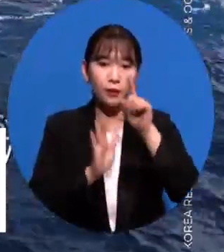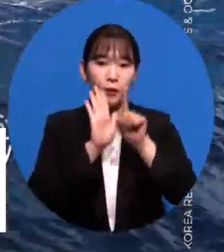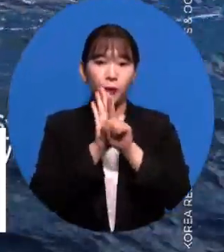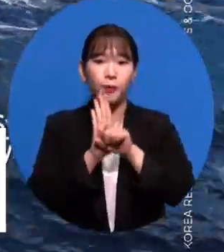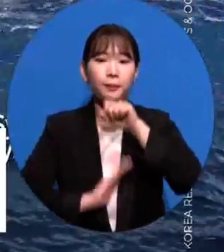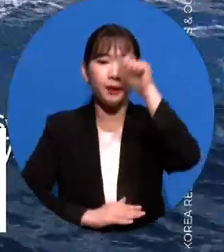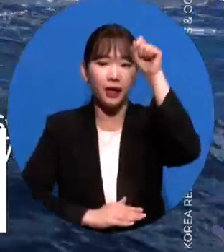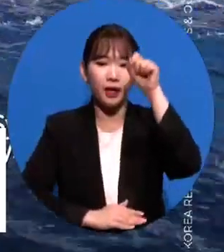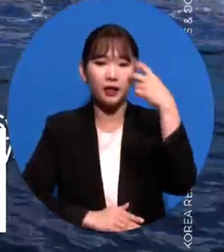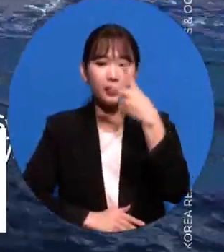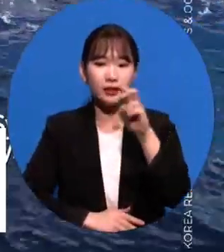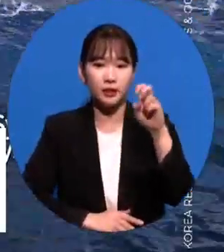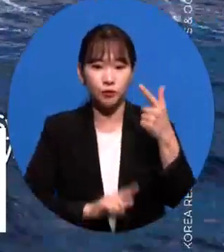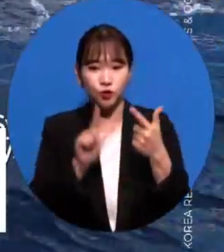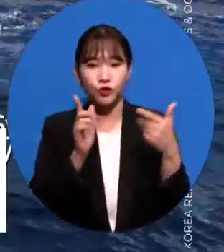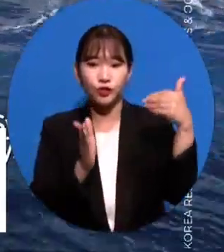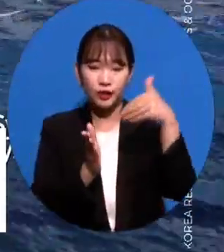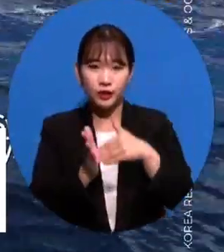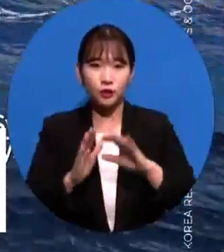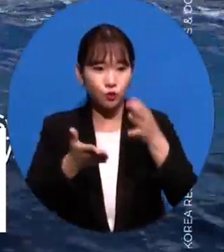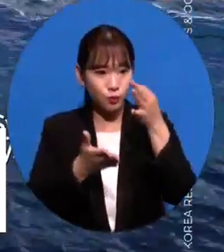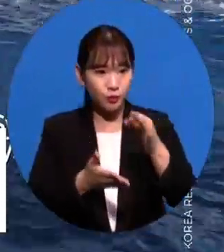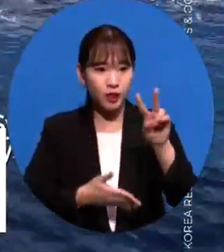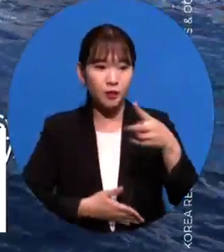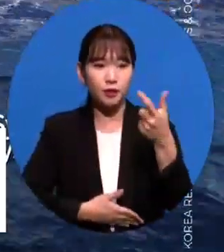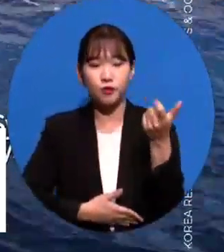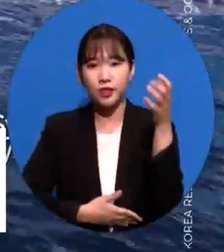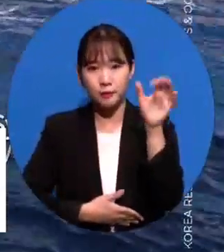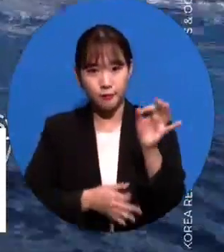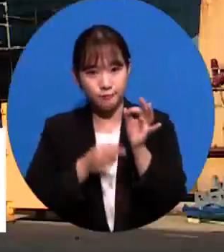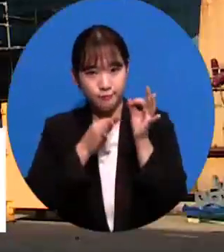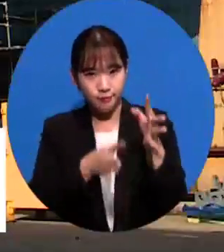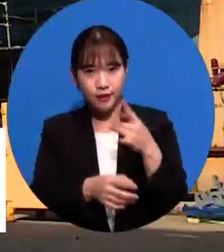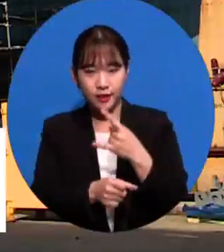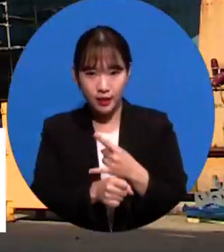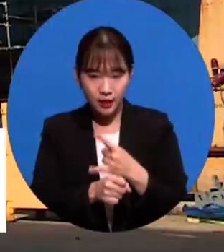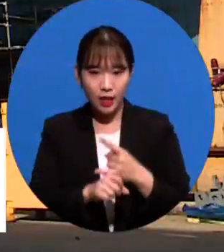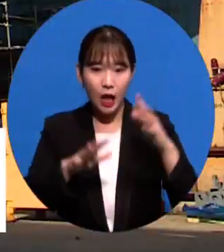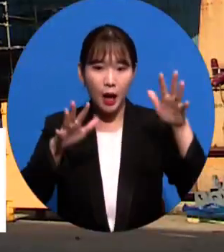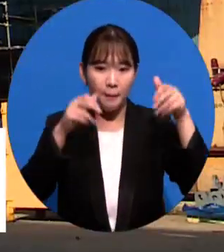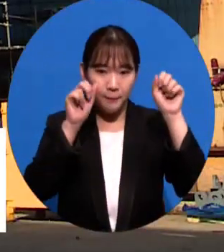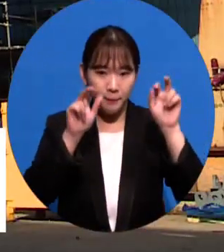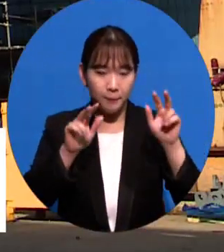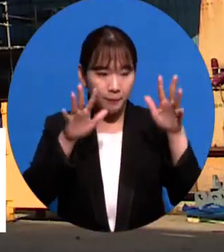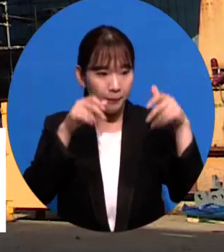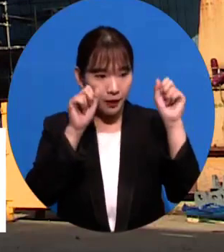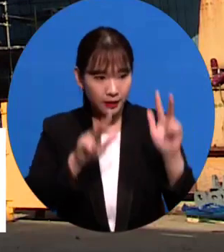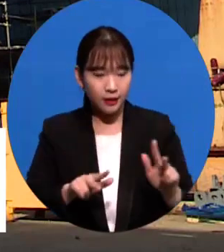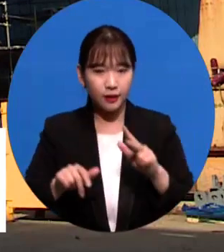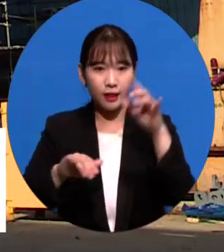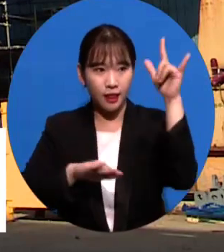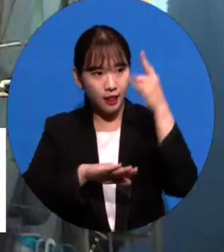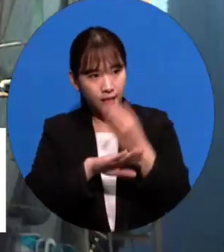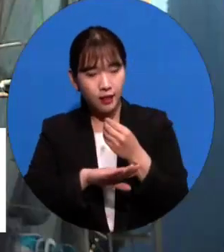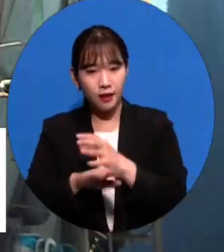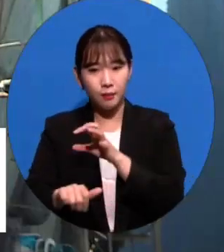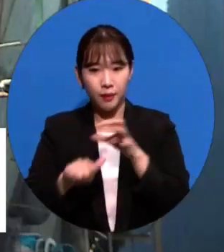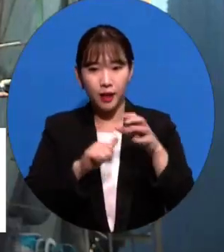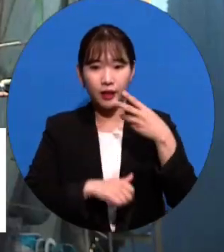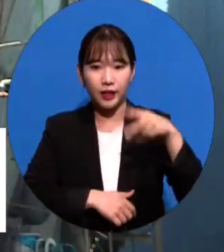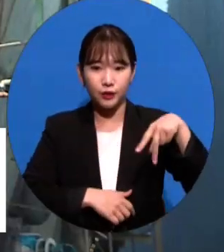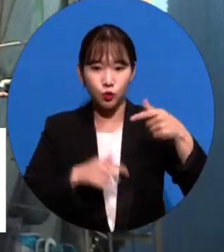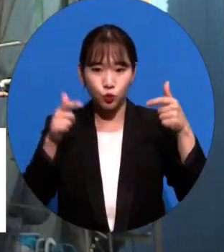따라 2026년까지 국비 등 260억 원을 투자해 풍력과 태양광을 기반으로 하는 탄소